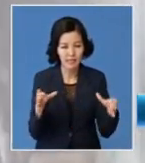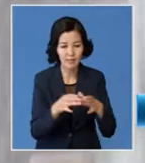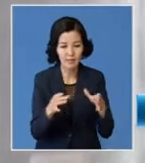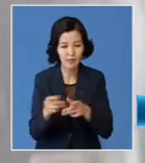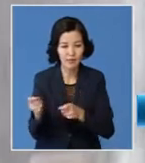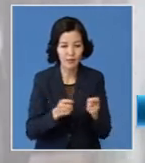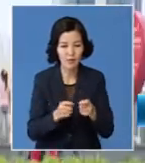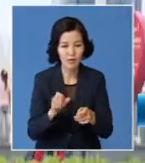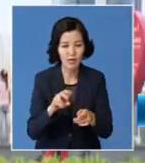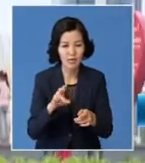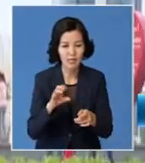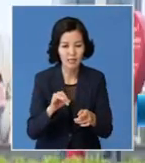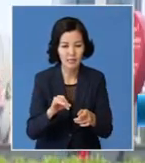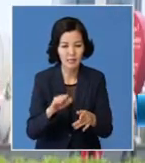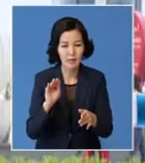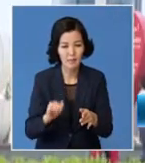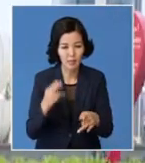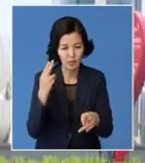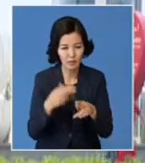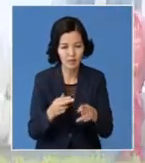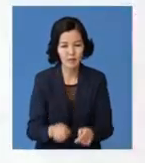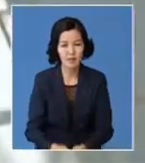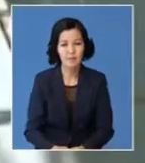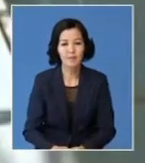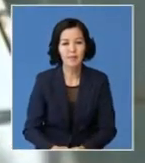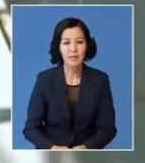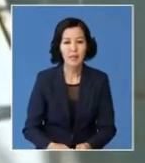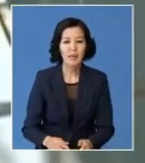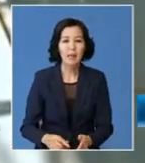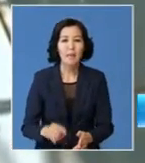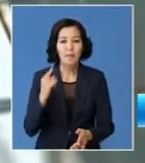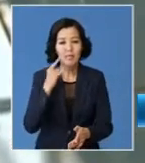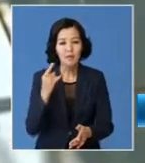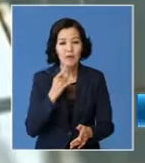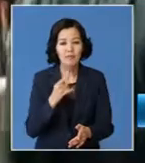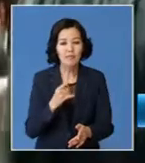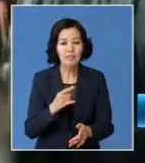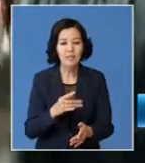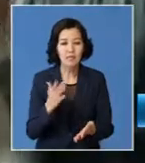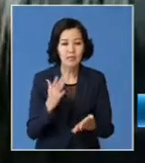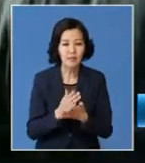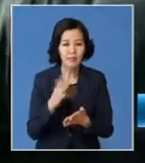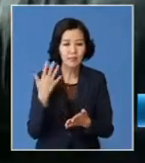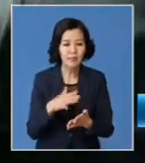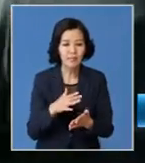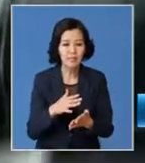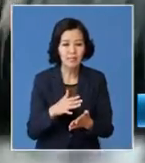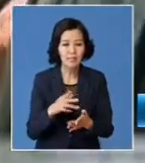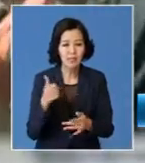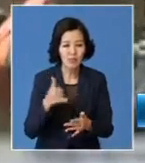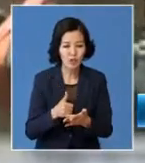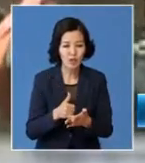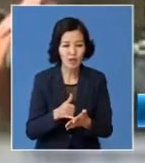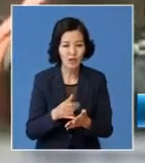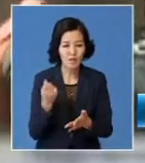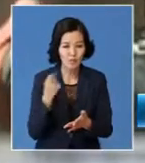Ведущим выступит Александр Масляков-младший. Петропавловске слили в канализацию содержимое 52 тысяч бутылок